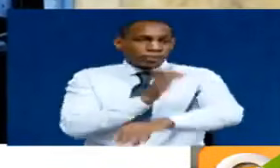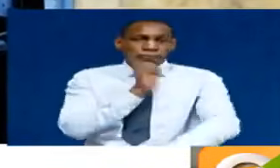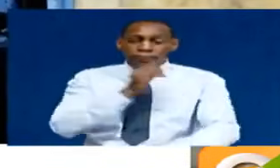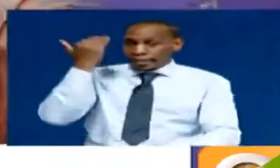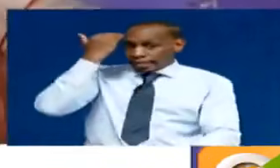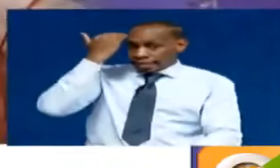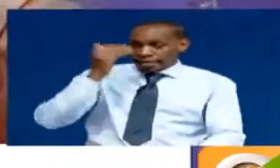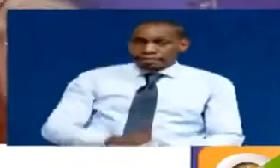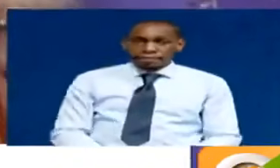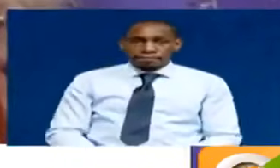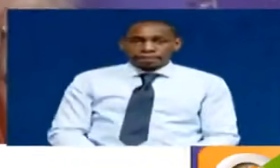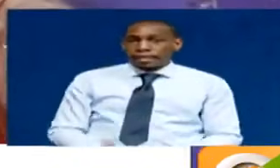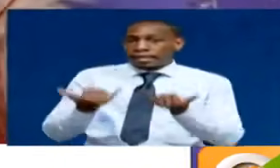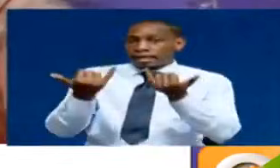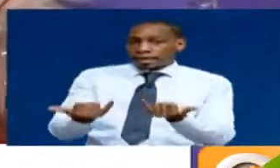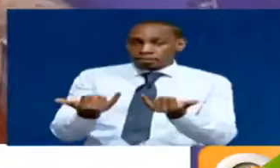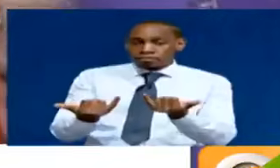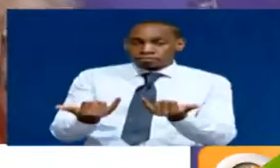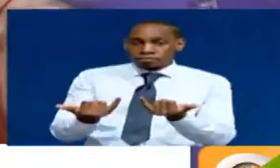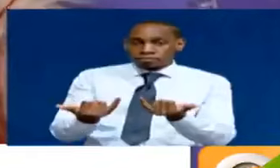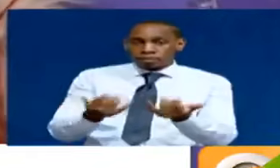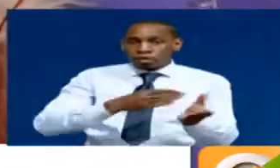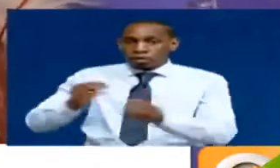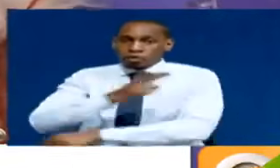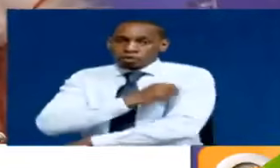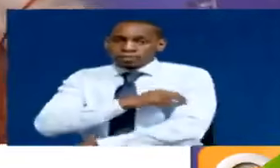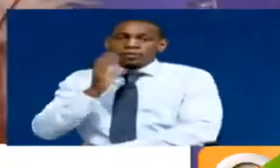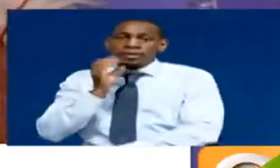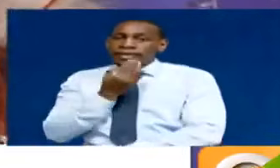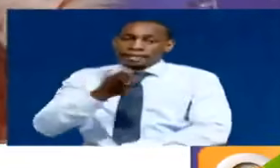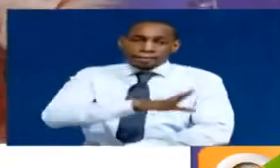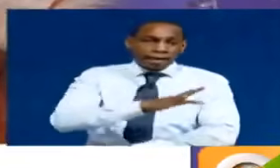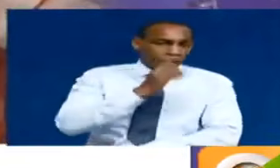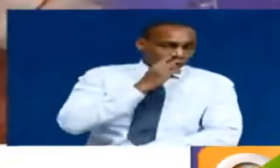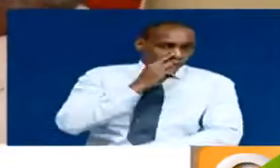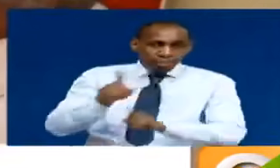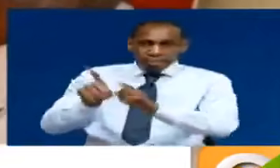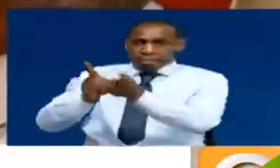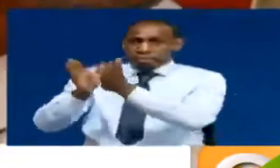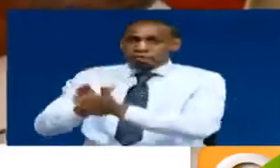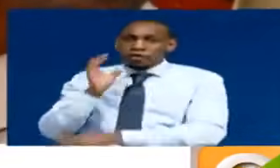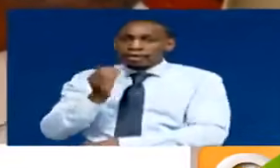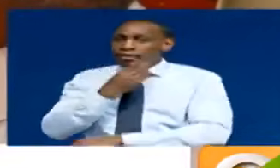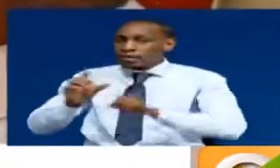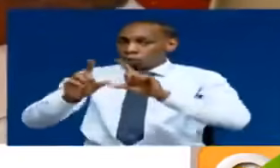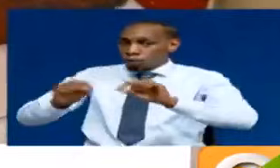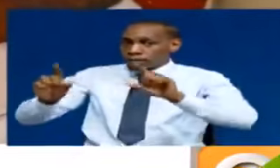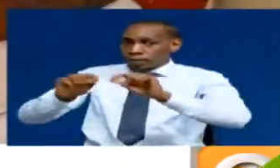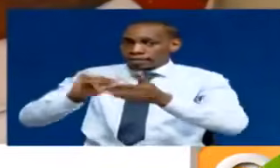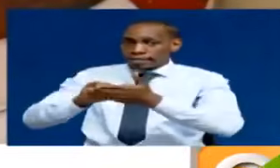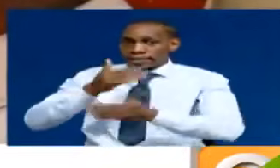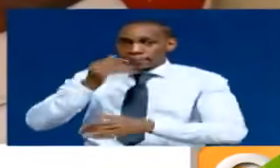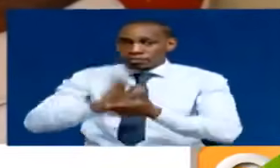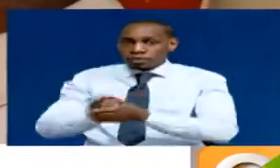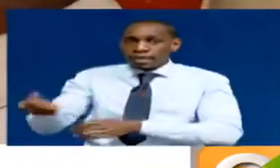mabaya ya kichwa. Sasa mambo ikawa ni Kenyatta kwa nyumba mpaka daktari wa Kenyatta kasemekana mbele badala ya